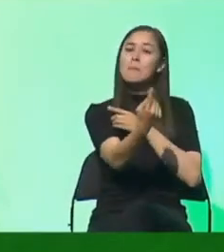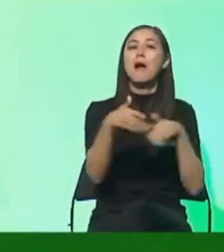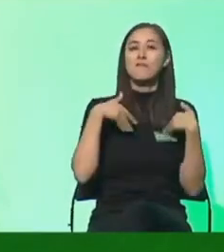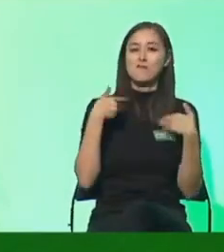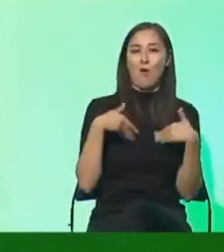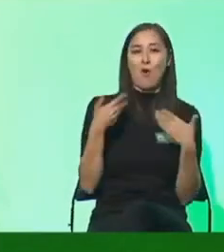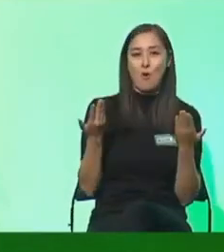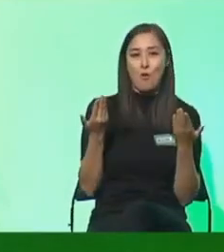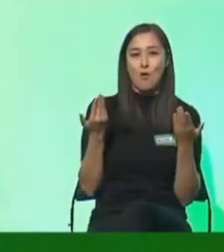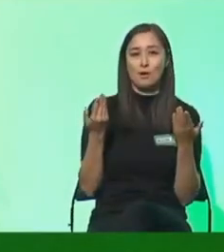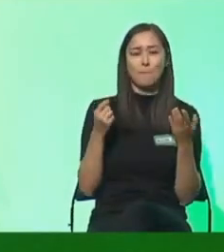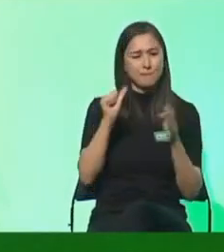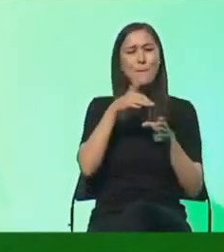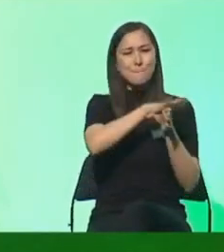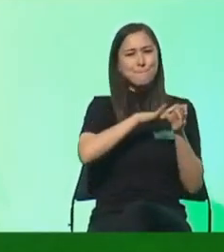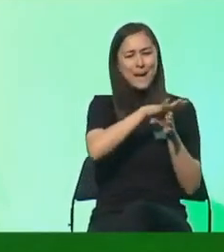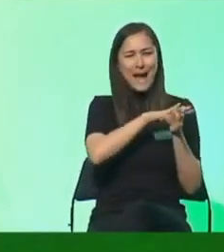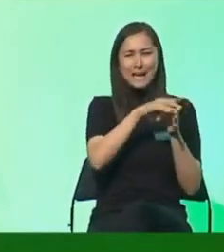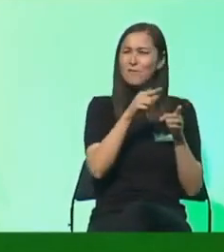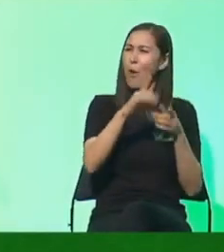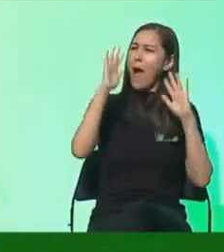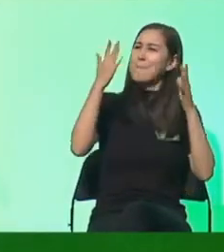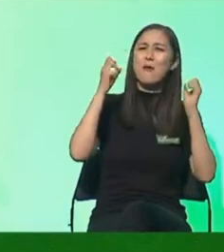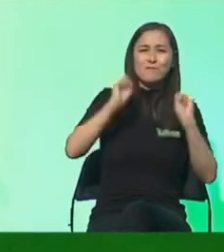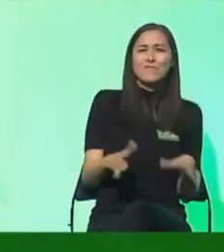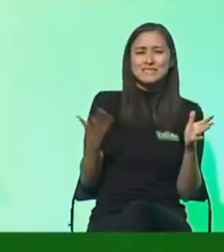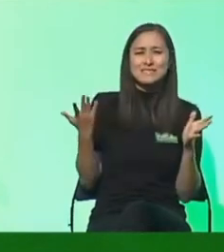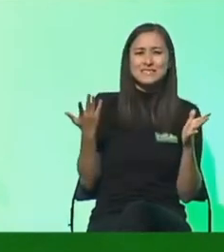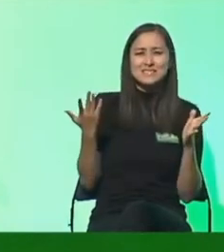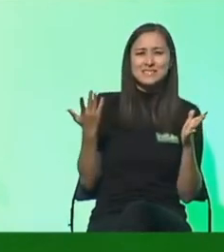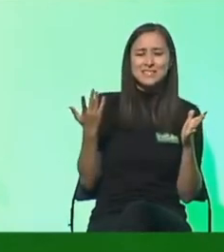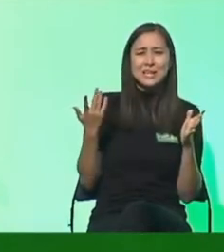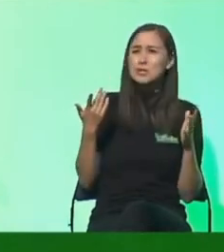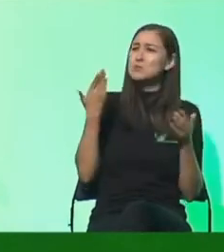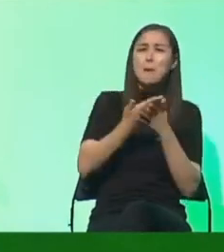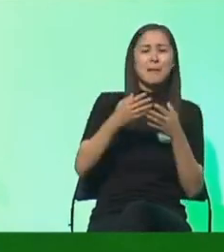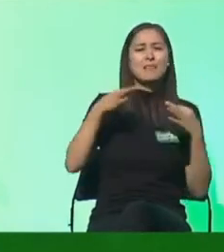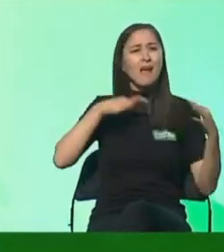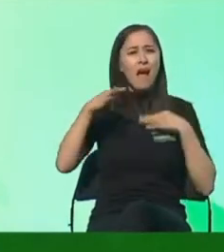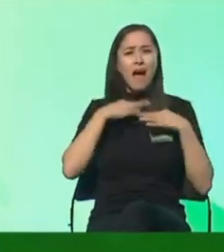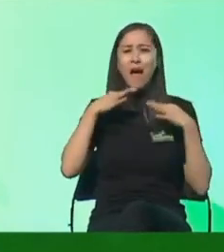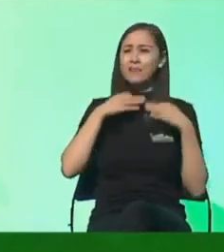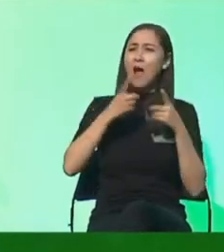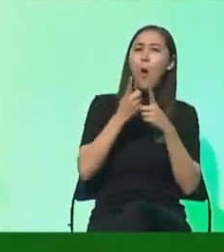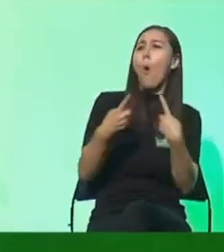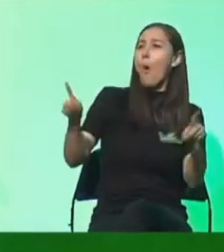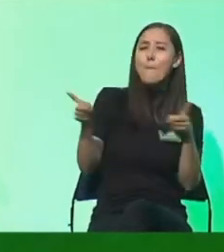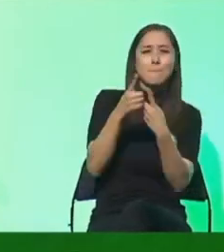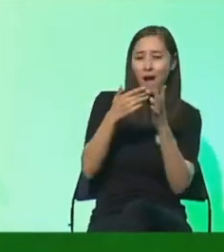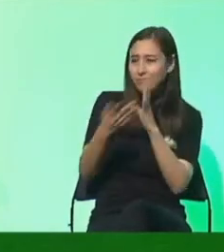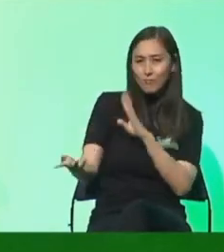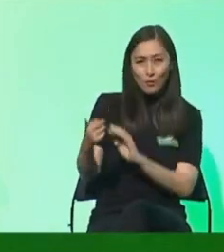Bereichen, wo es komisch wäre, auf diesen Applaus zu verzichten, wenn es ihn nicht mehr gäbe, im Theater, in der Oper, käme niemand auf die